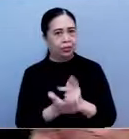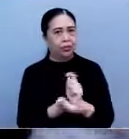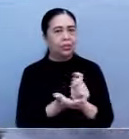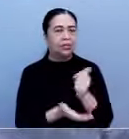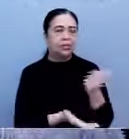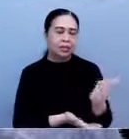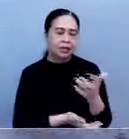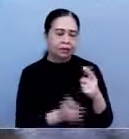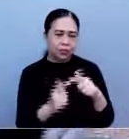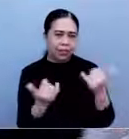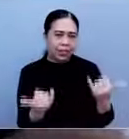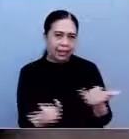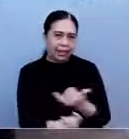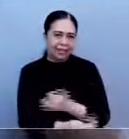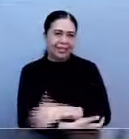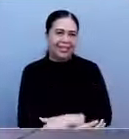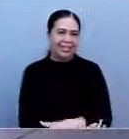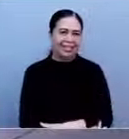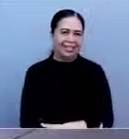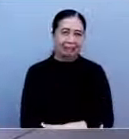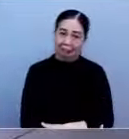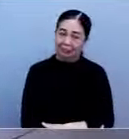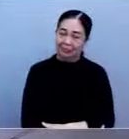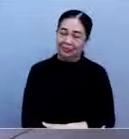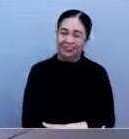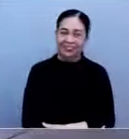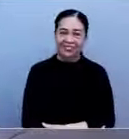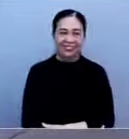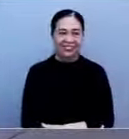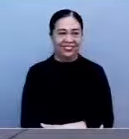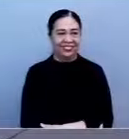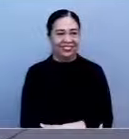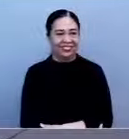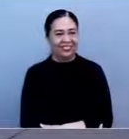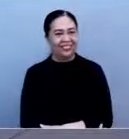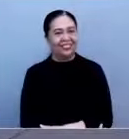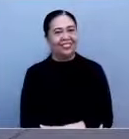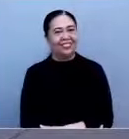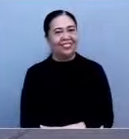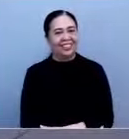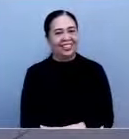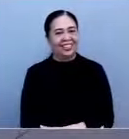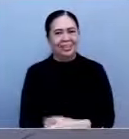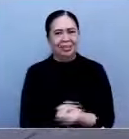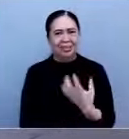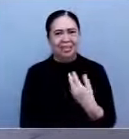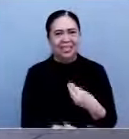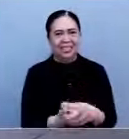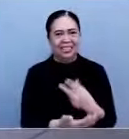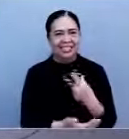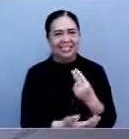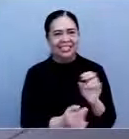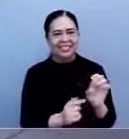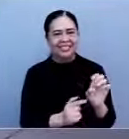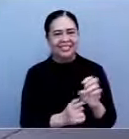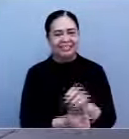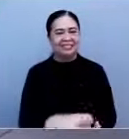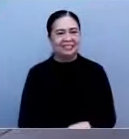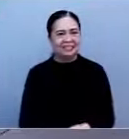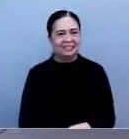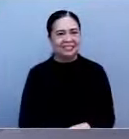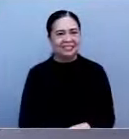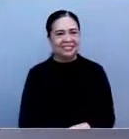today. Kuya! Pamper yourself. Gamitin mo yung 30. 30 pesos pang pamper. Sige, si